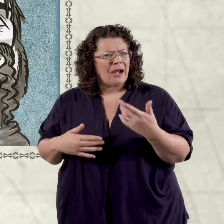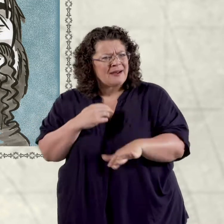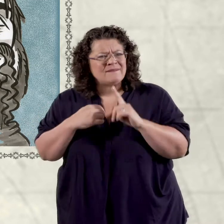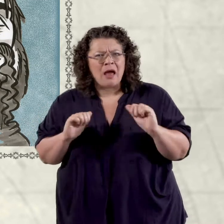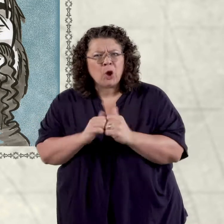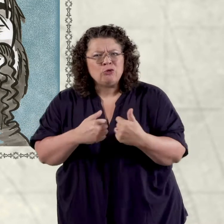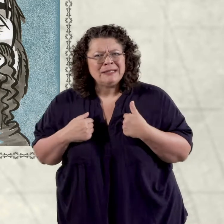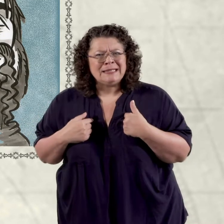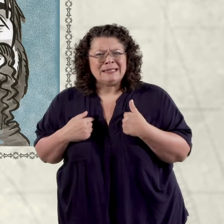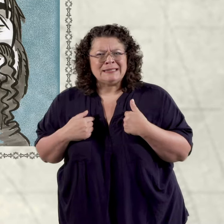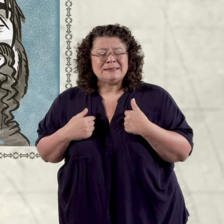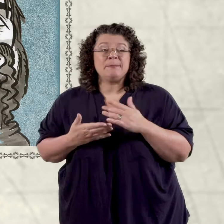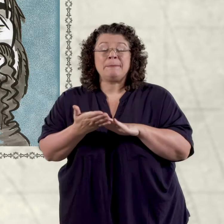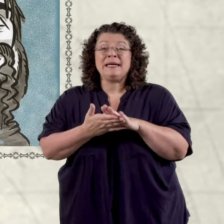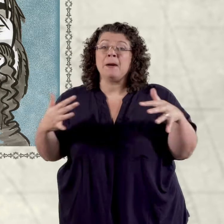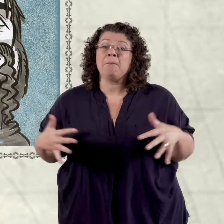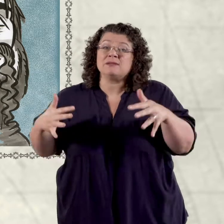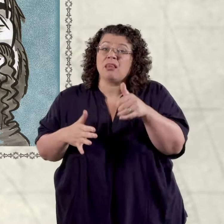dechrau.